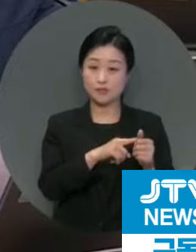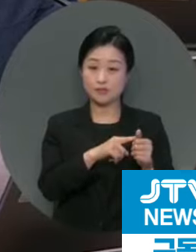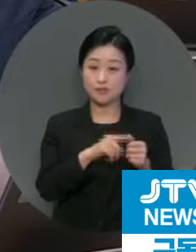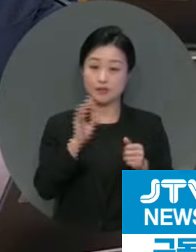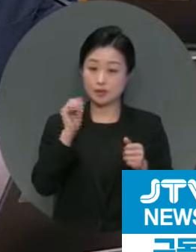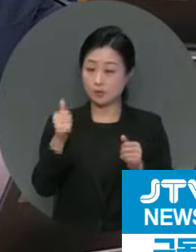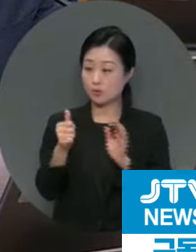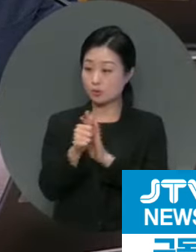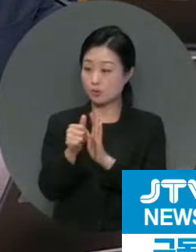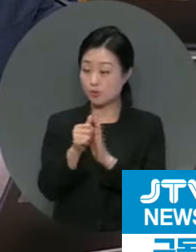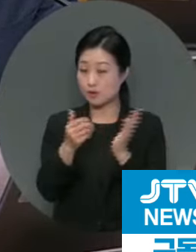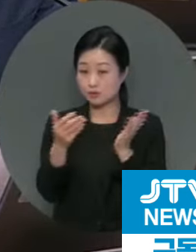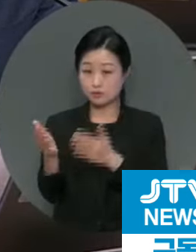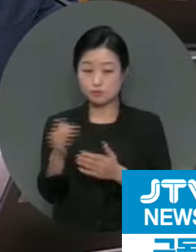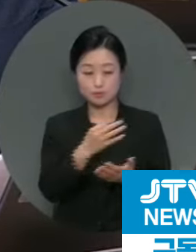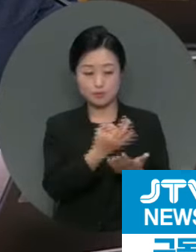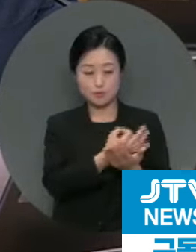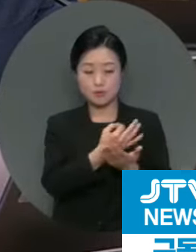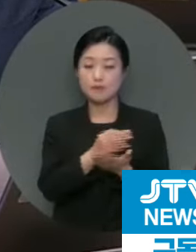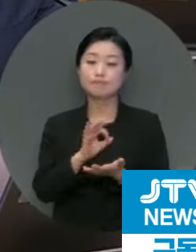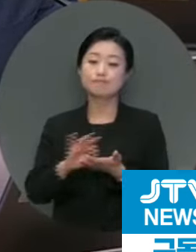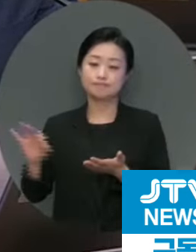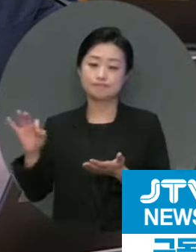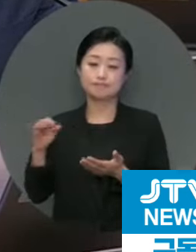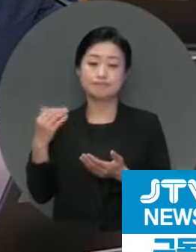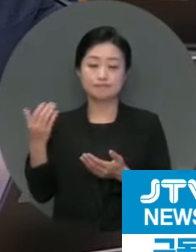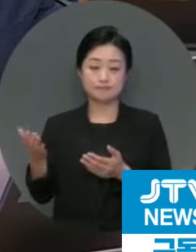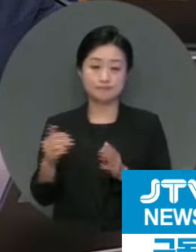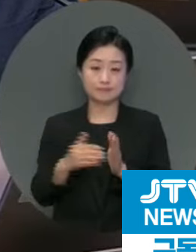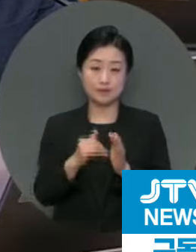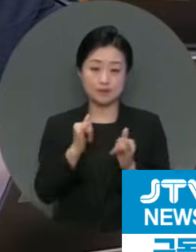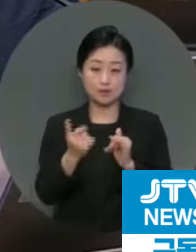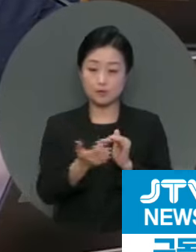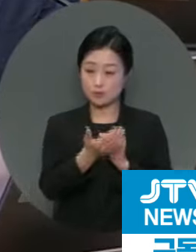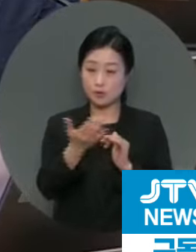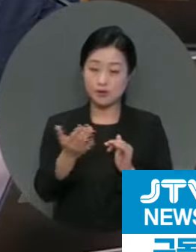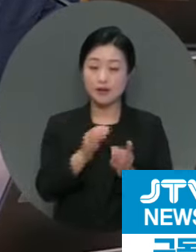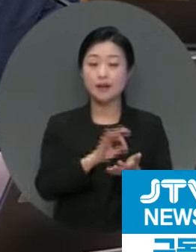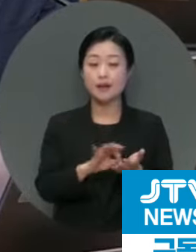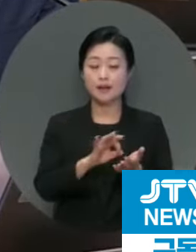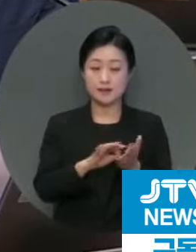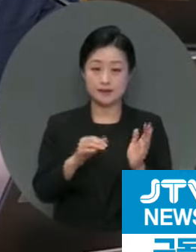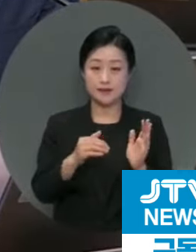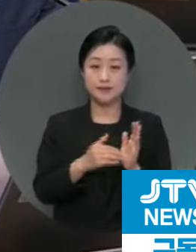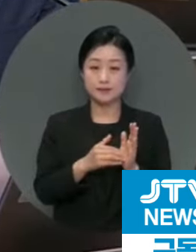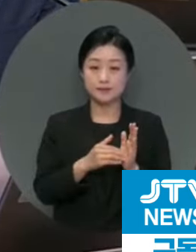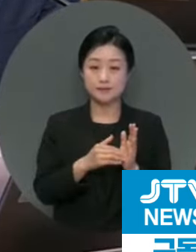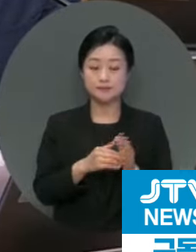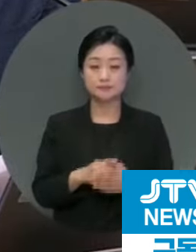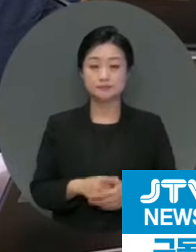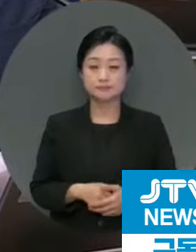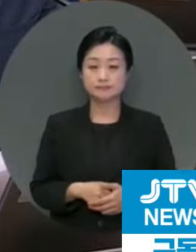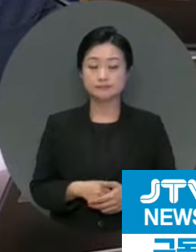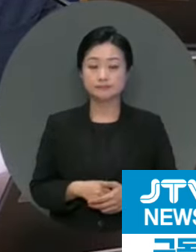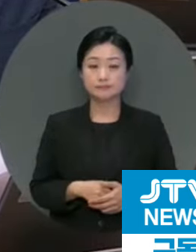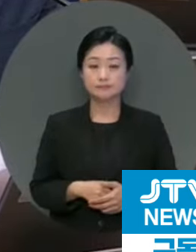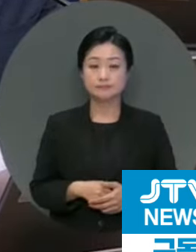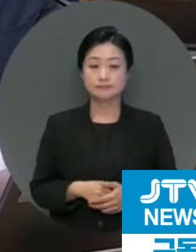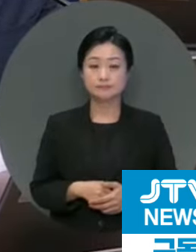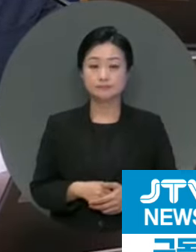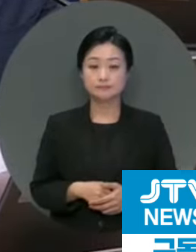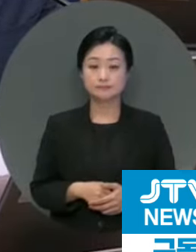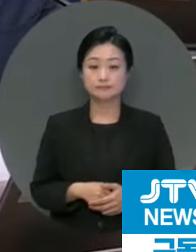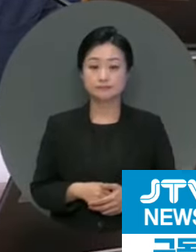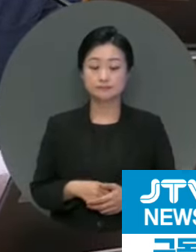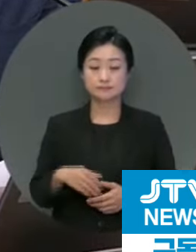돕느냐고 벌어들인 돈의 대부분을 거기다 여론조사에 썼다. 뭐 이런 걸 갖다가 이제